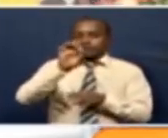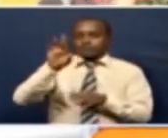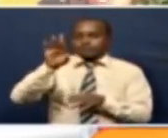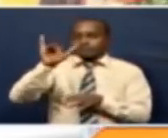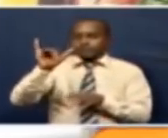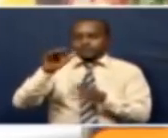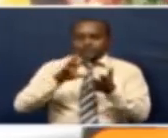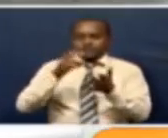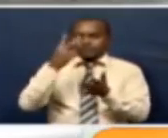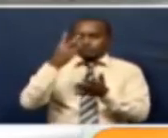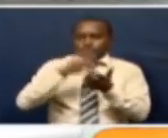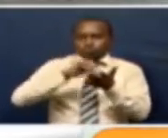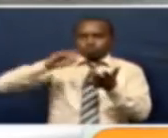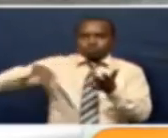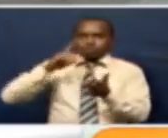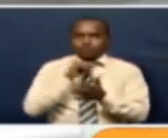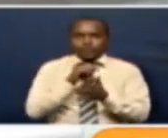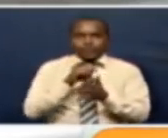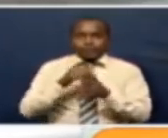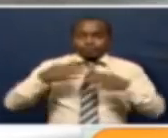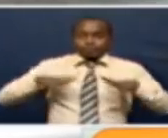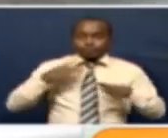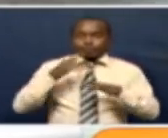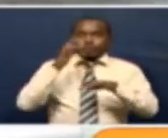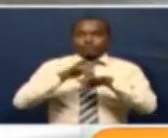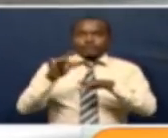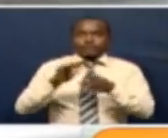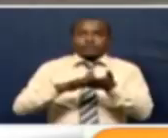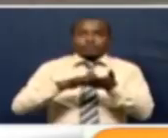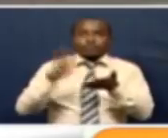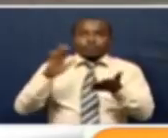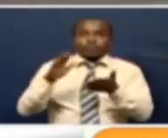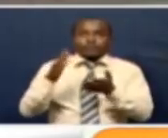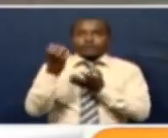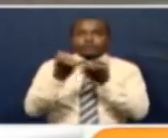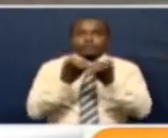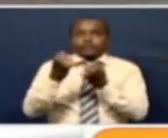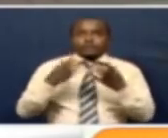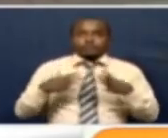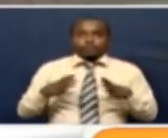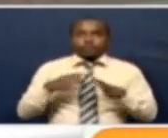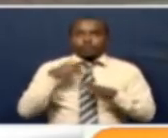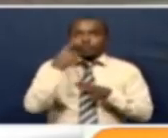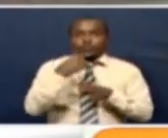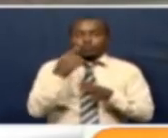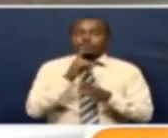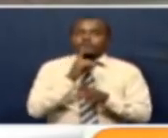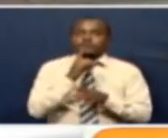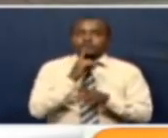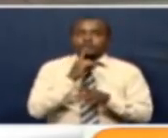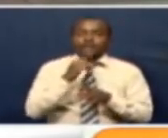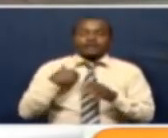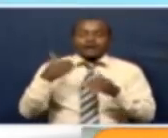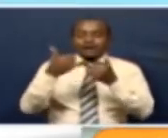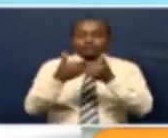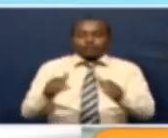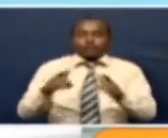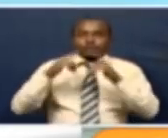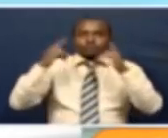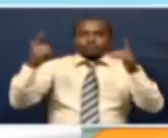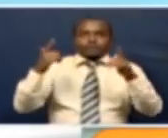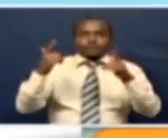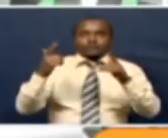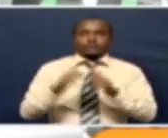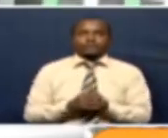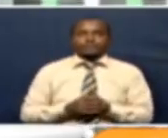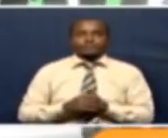cha Likoni. Walioathirika pakubwa hasa ni wafanyi biashara ambao wanadai kukadiria hasara kubwa kufuatia hali